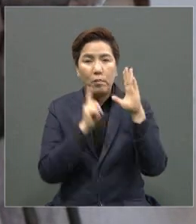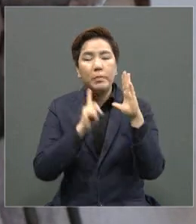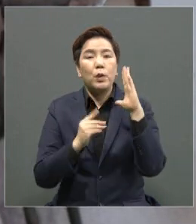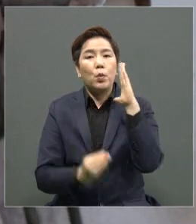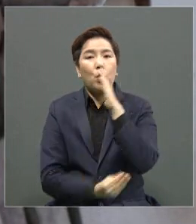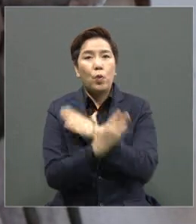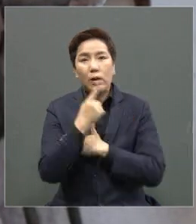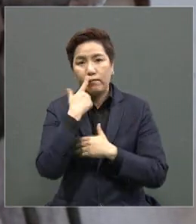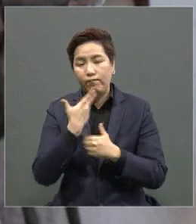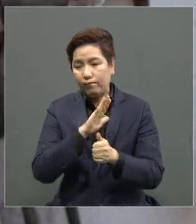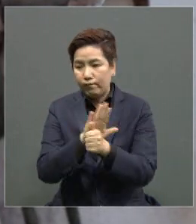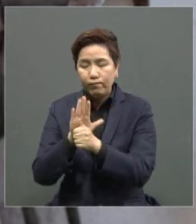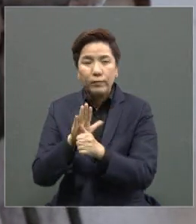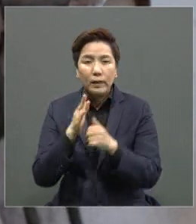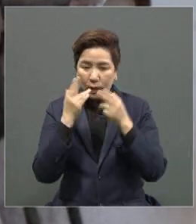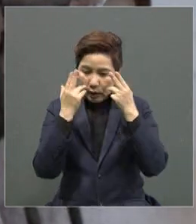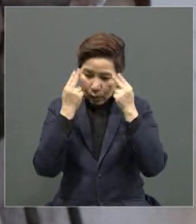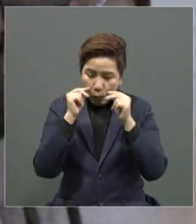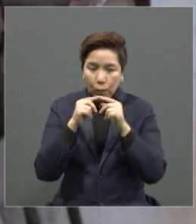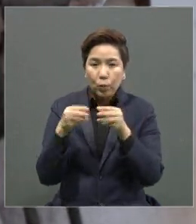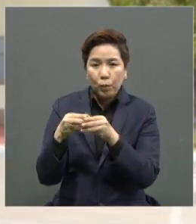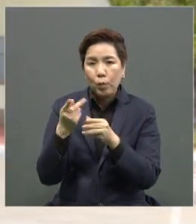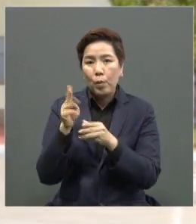าสดีที่จะได้ต้อนรับคณะรัฐมนตรีค่ะ